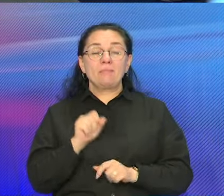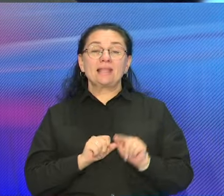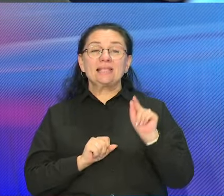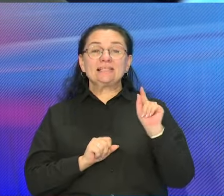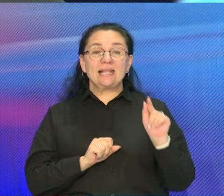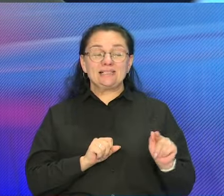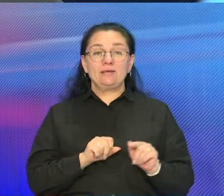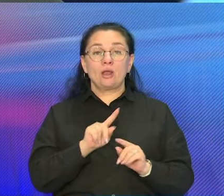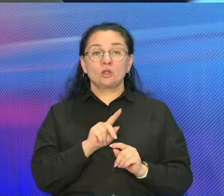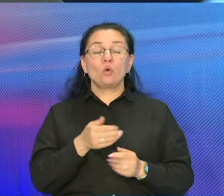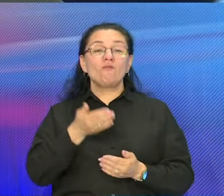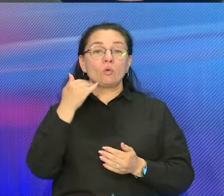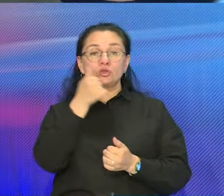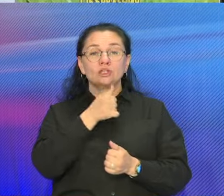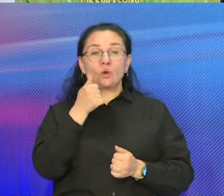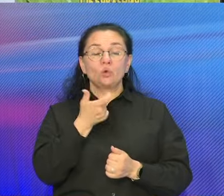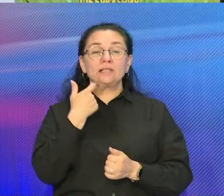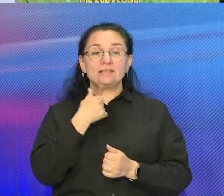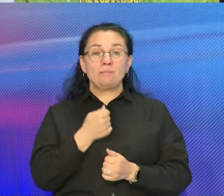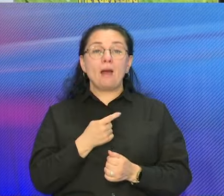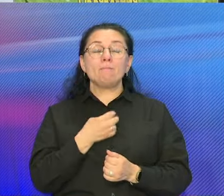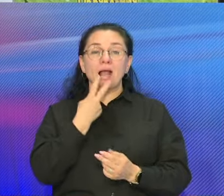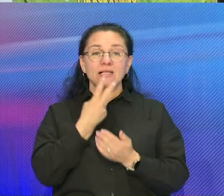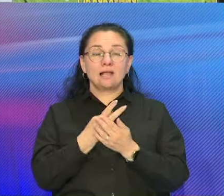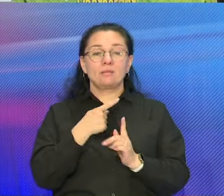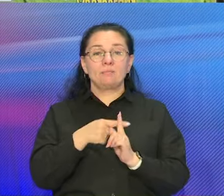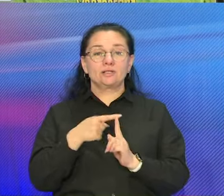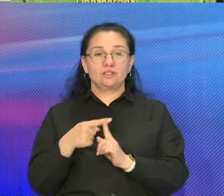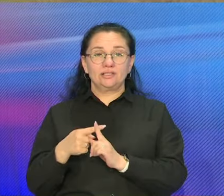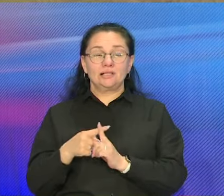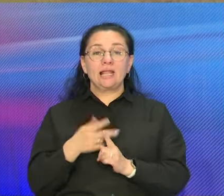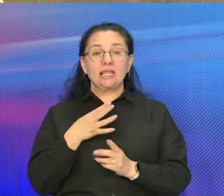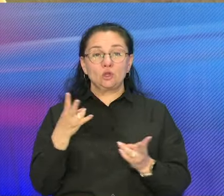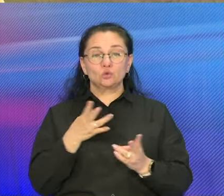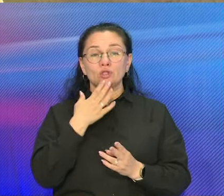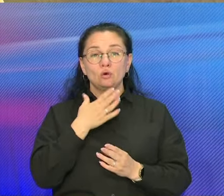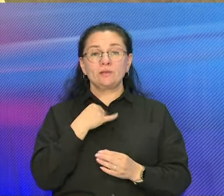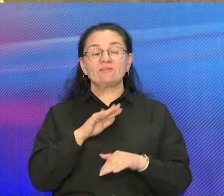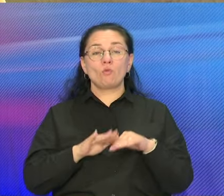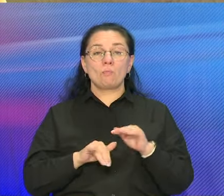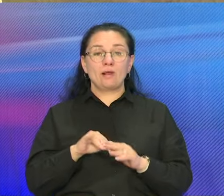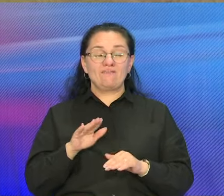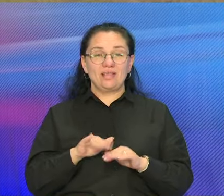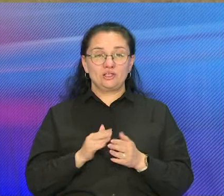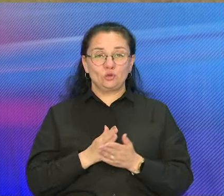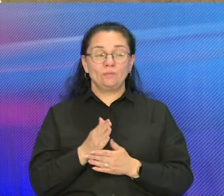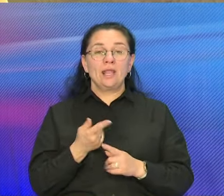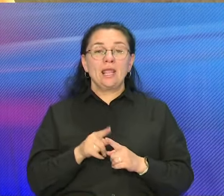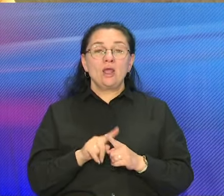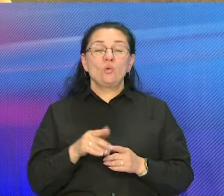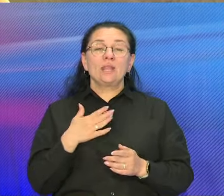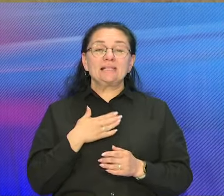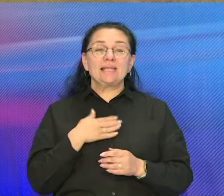зарекомендовал себе у попередних годы И, конечно, главное – треба любить профессию Сегодня дождь, мы выдаем детям плащи, у нас такая